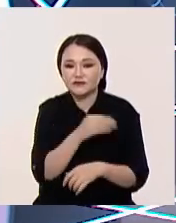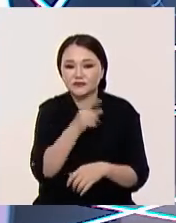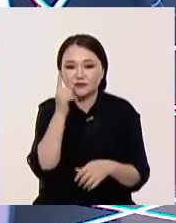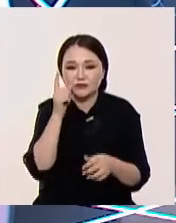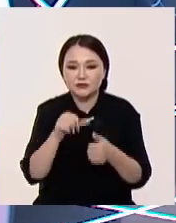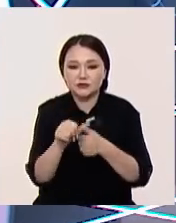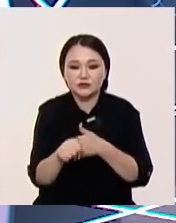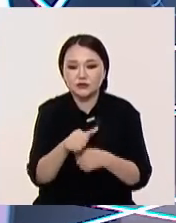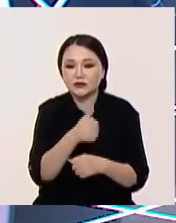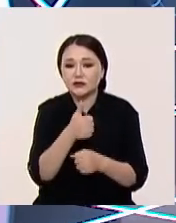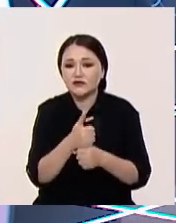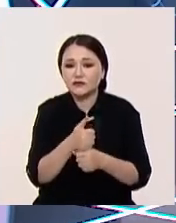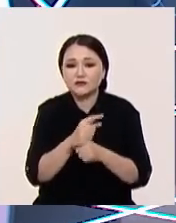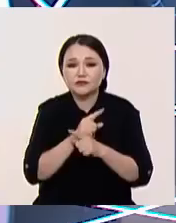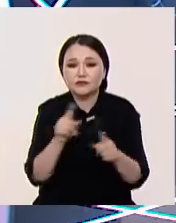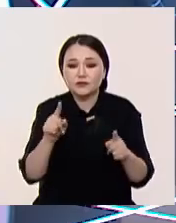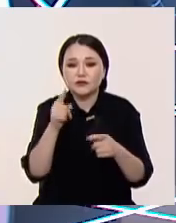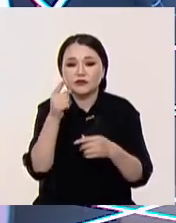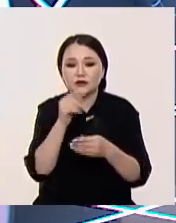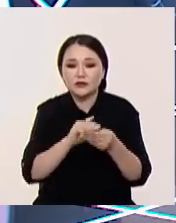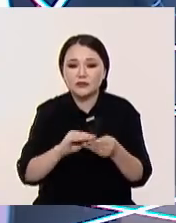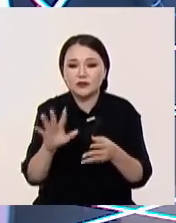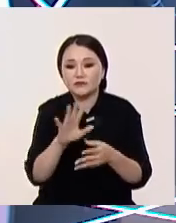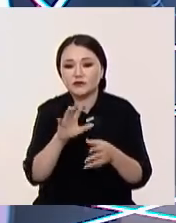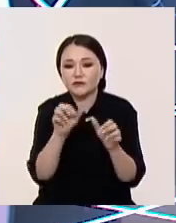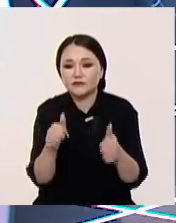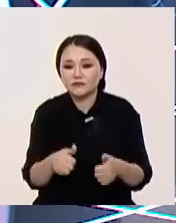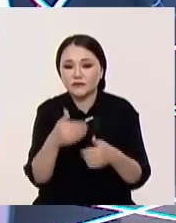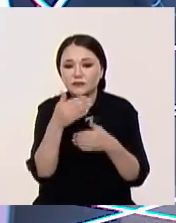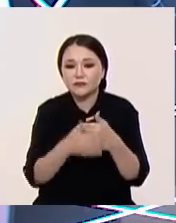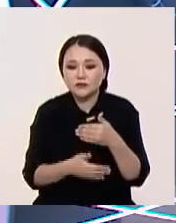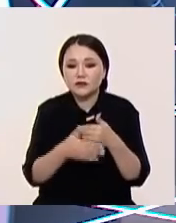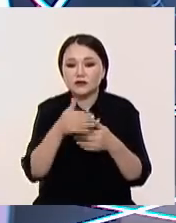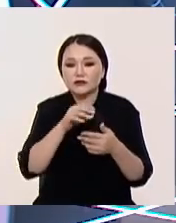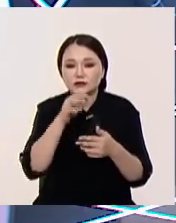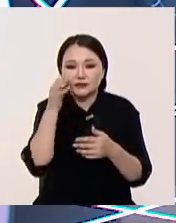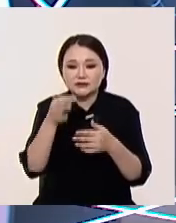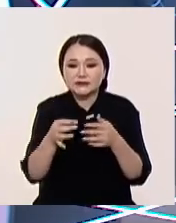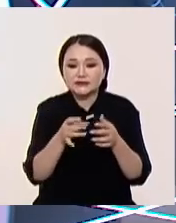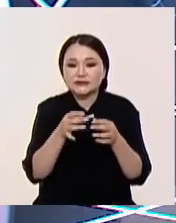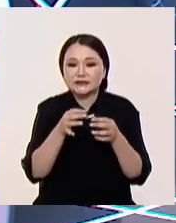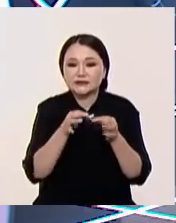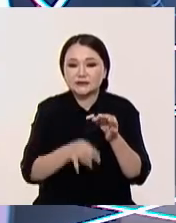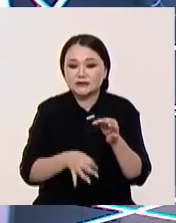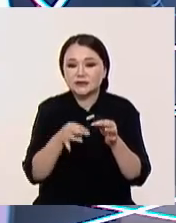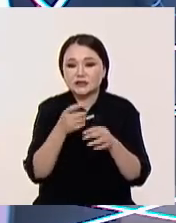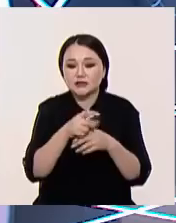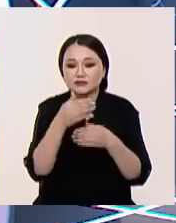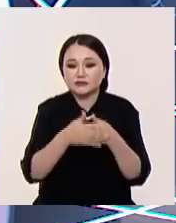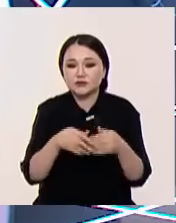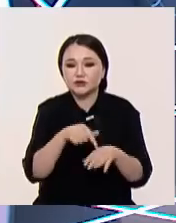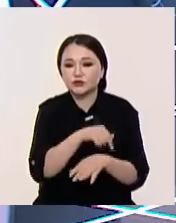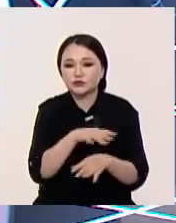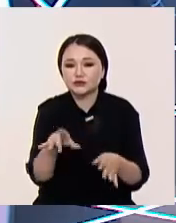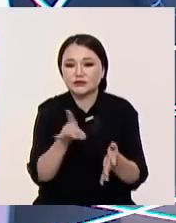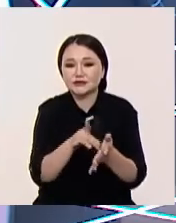өзгеше. Ең басты ерекшеліктерінің бірі қайталанбас бірегей дизайнында. Шегі айқын стильді корпусы мен артқы қабатындағы сезілмейтін